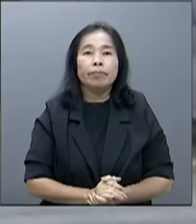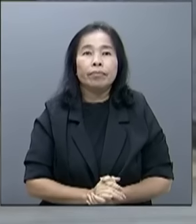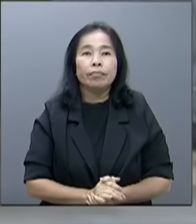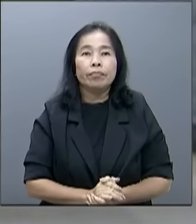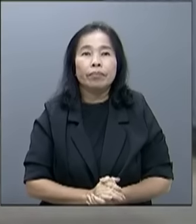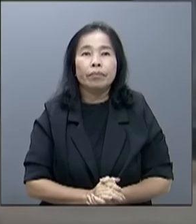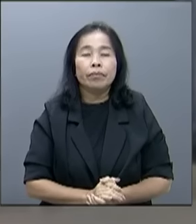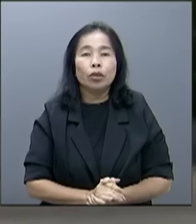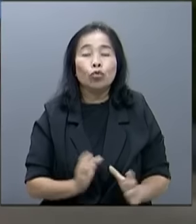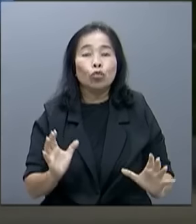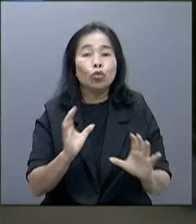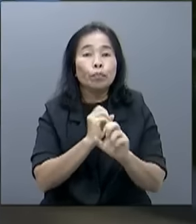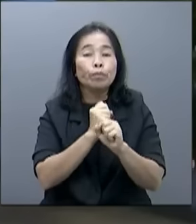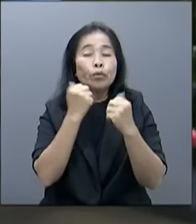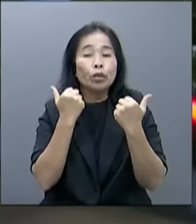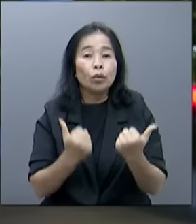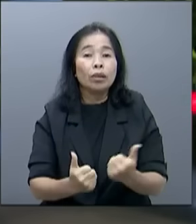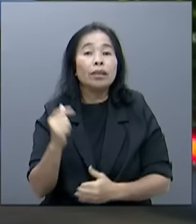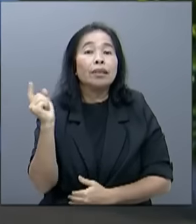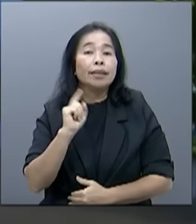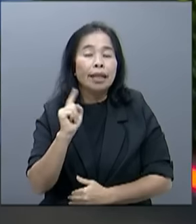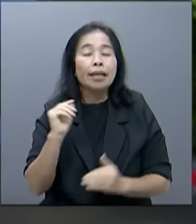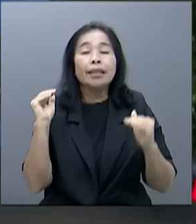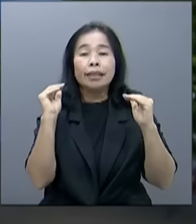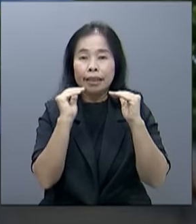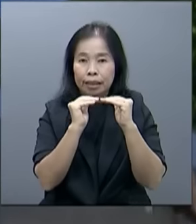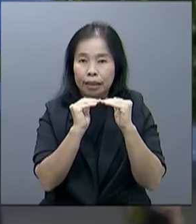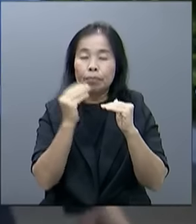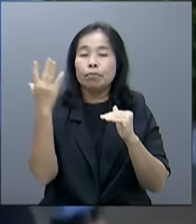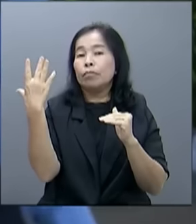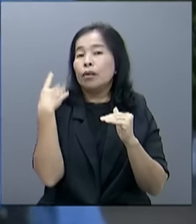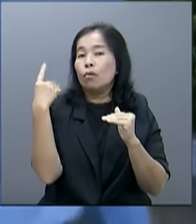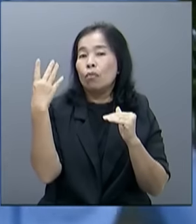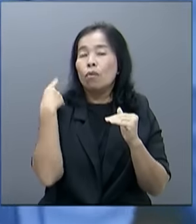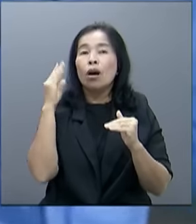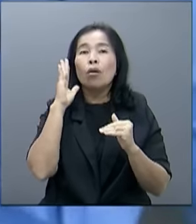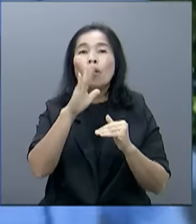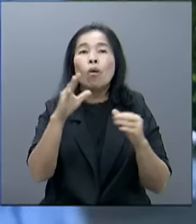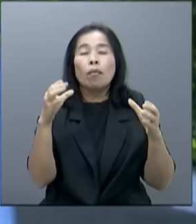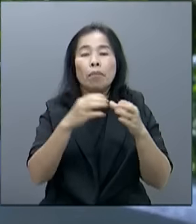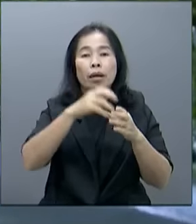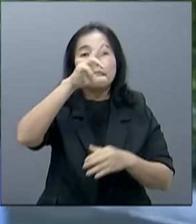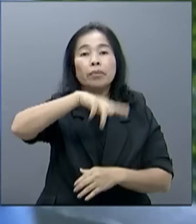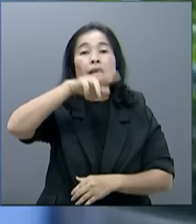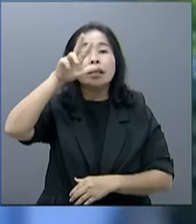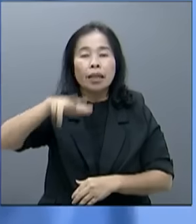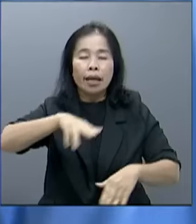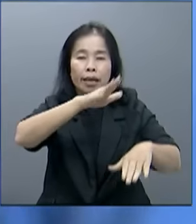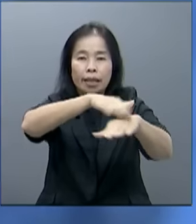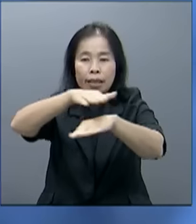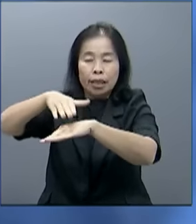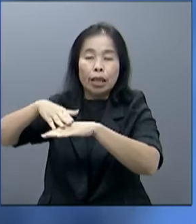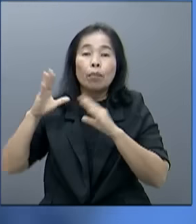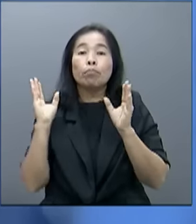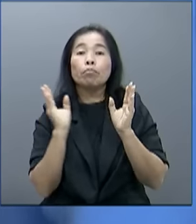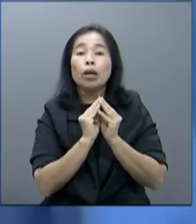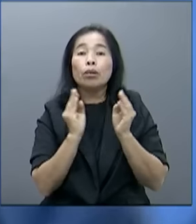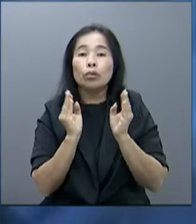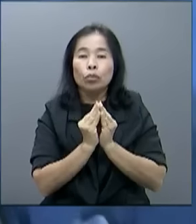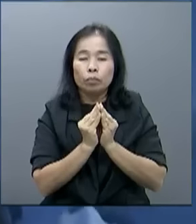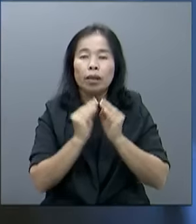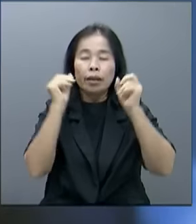บทสรุปในเวลานี้ต้องบอกว่าสิทธิโดยชอบเมื่อวานนี้เป็นของพรรคเพื่อไทยที่จะเรียกประชุมและเคาะชื่อแคนดิเ